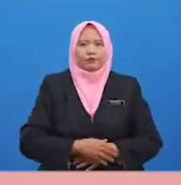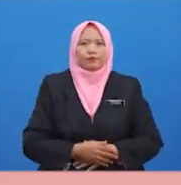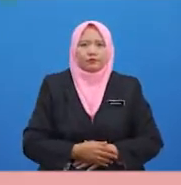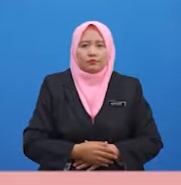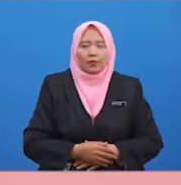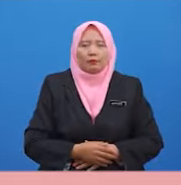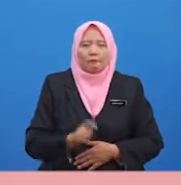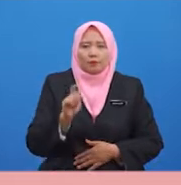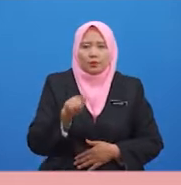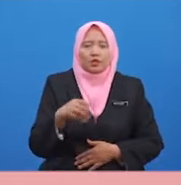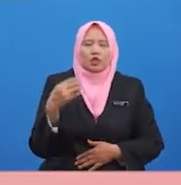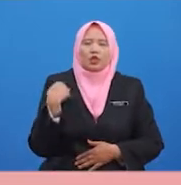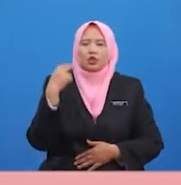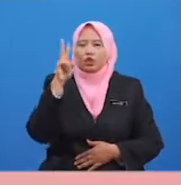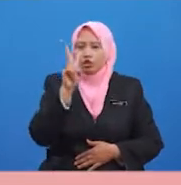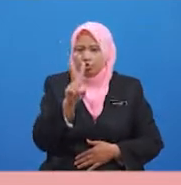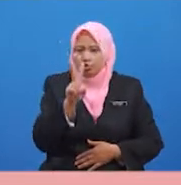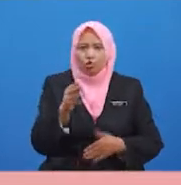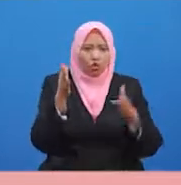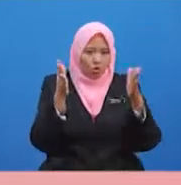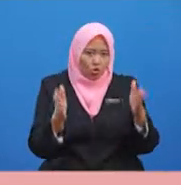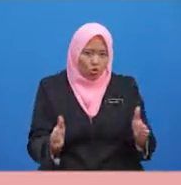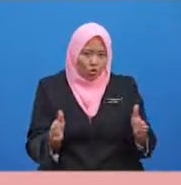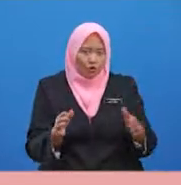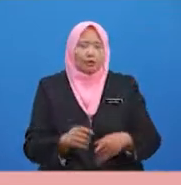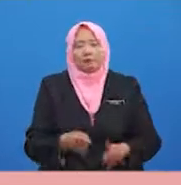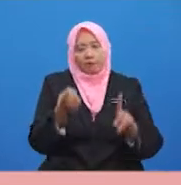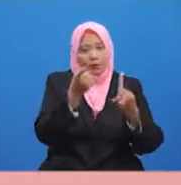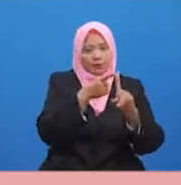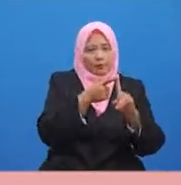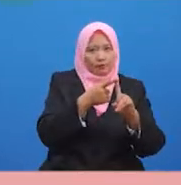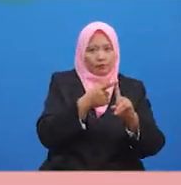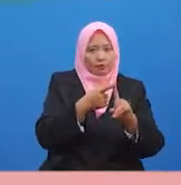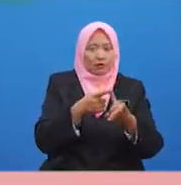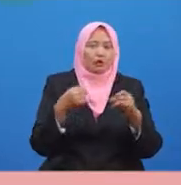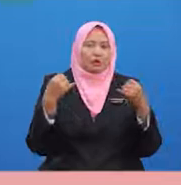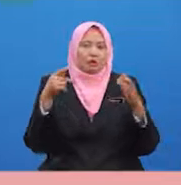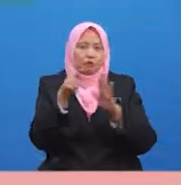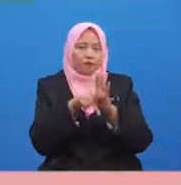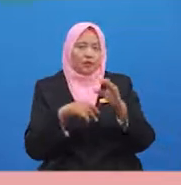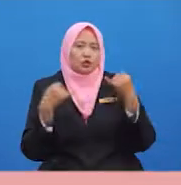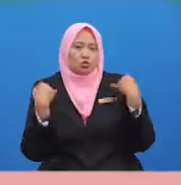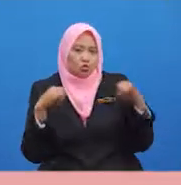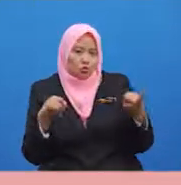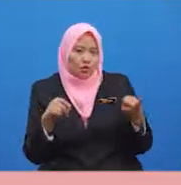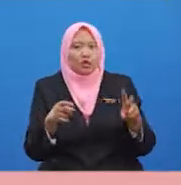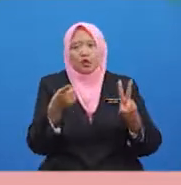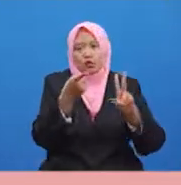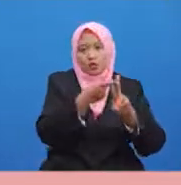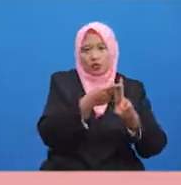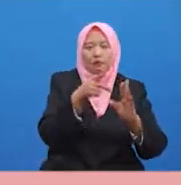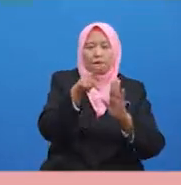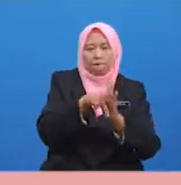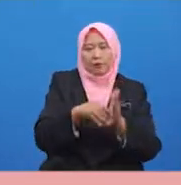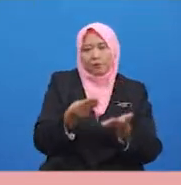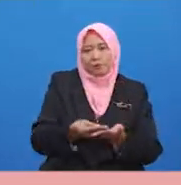tersebut melibatkan dua pihak, iaitu penjual dan pembeli, dan kedua-duanya